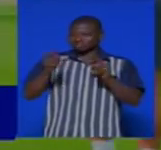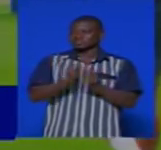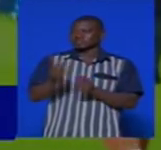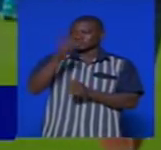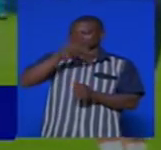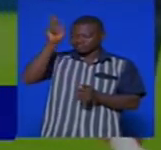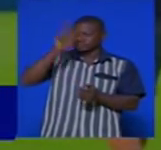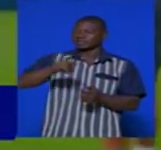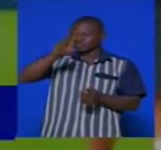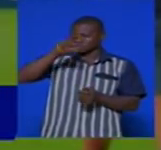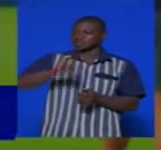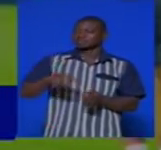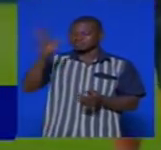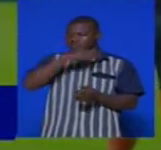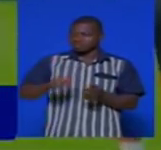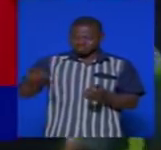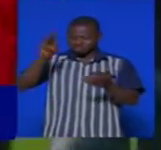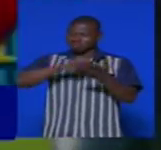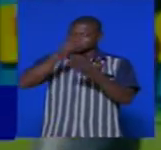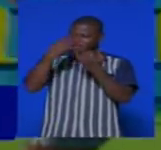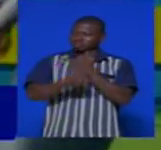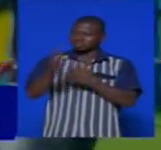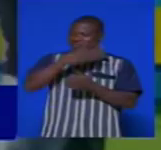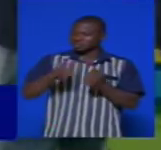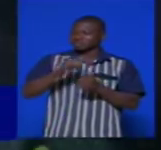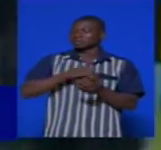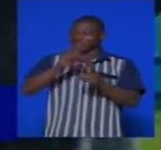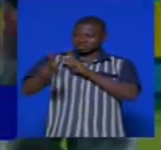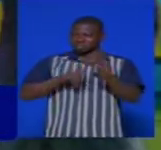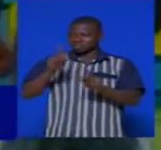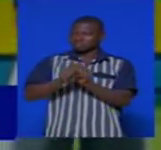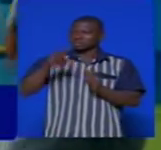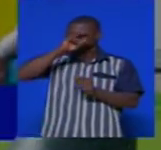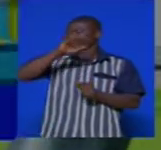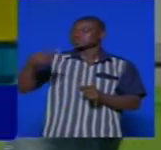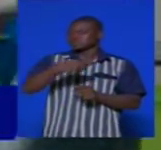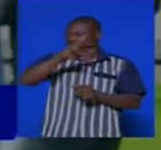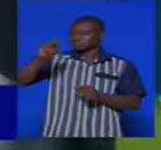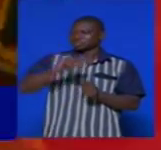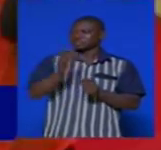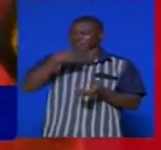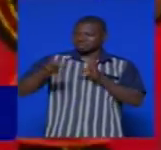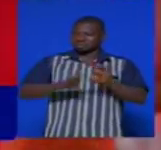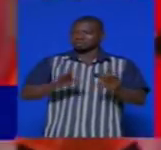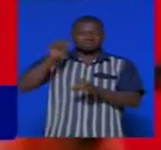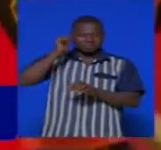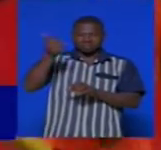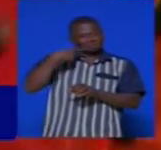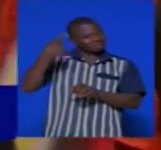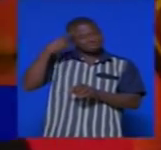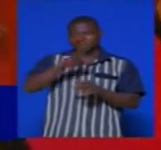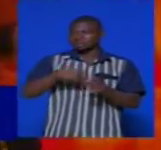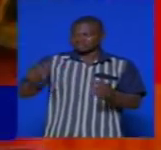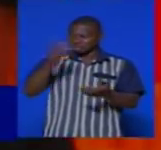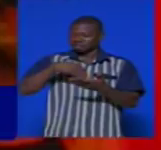de la population GMP sera célébrée demain 11 juillet. Le Burkina va procéder au lancement de la feuille de route de l'Union africaine sur